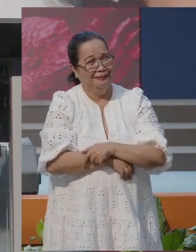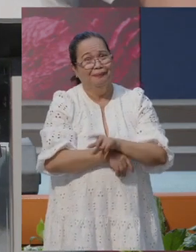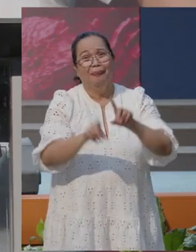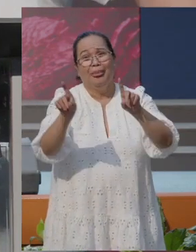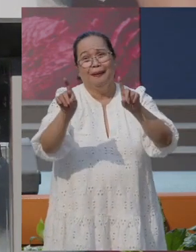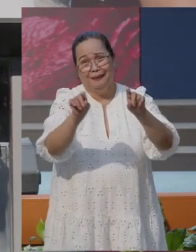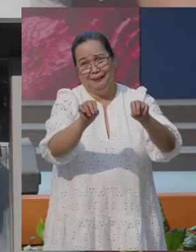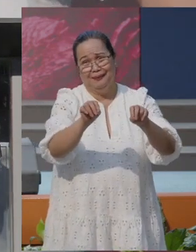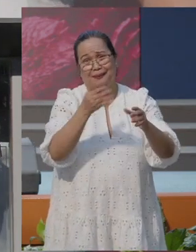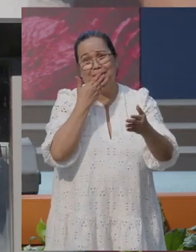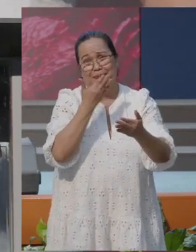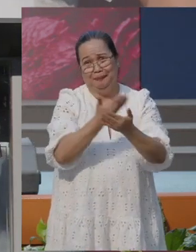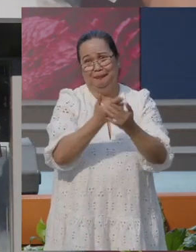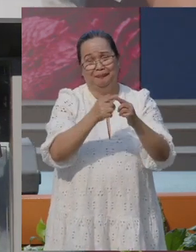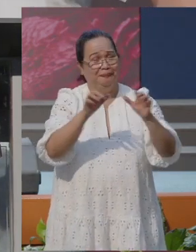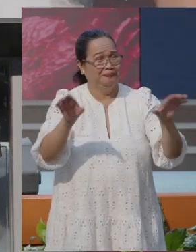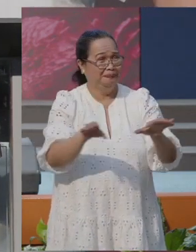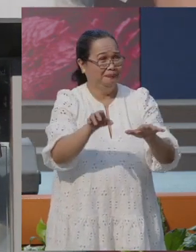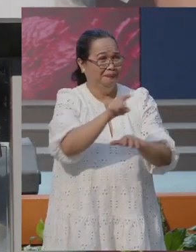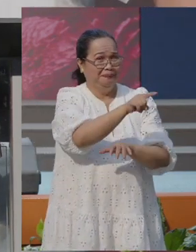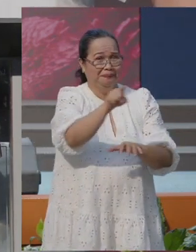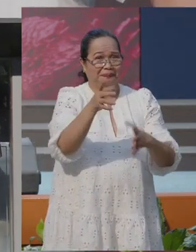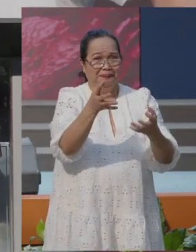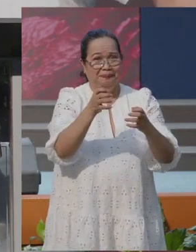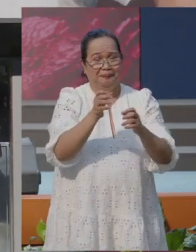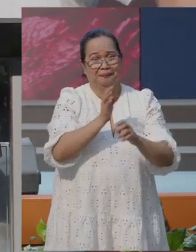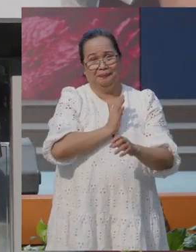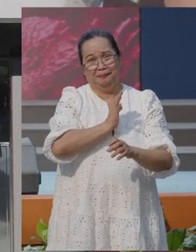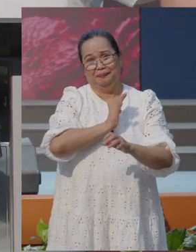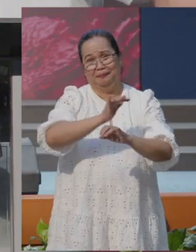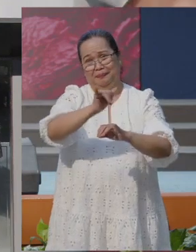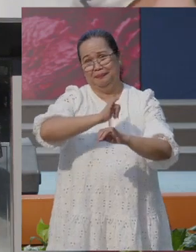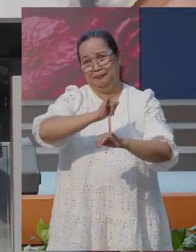Do good to them as you would want them to do good